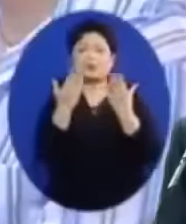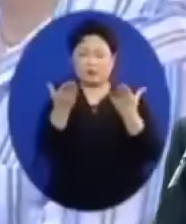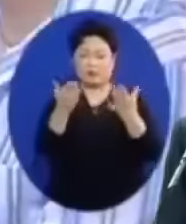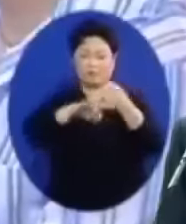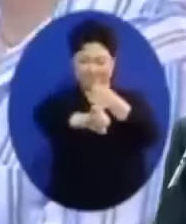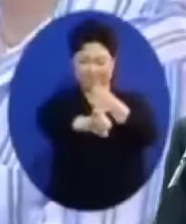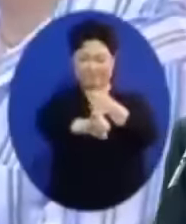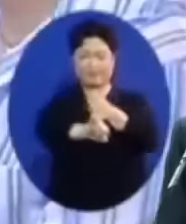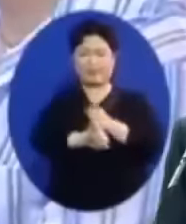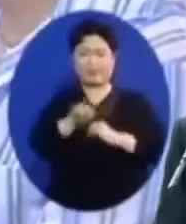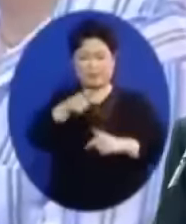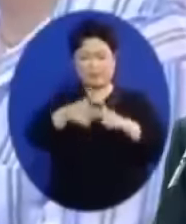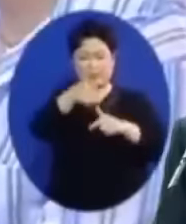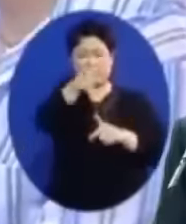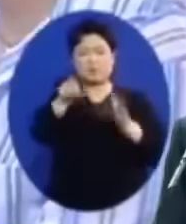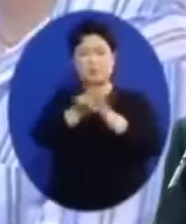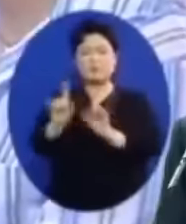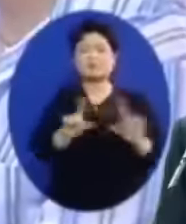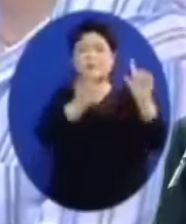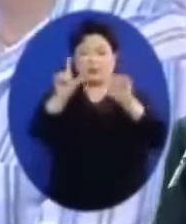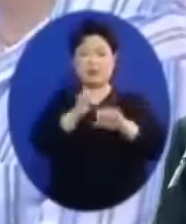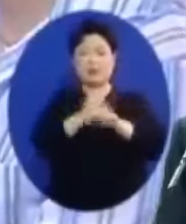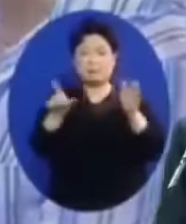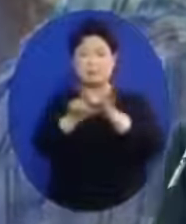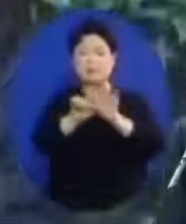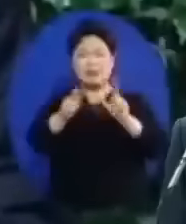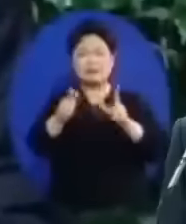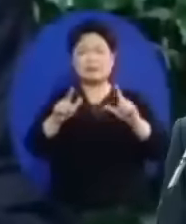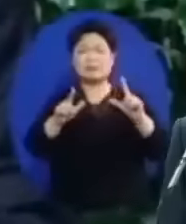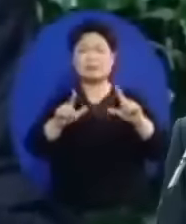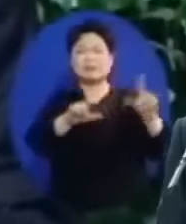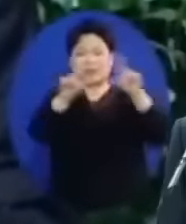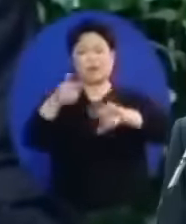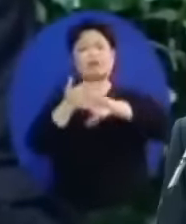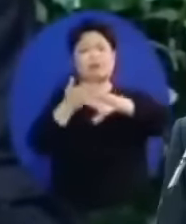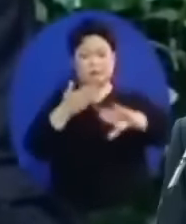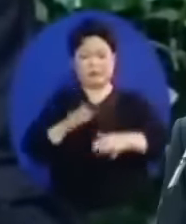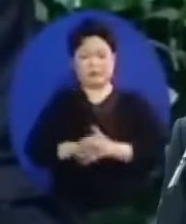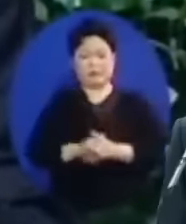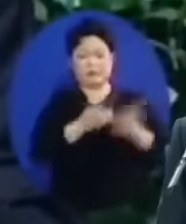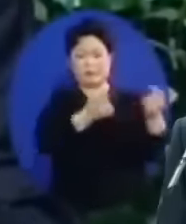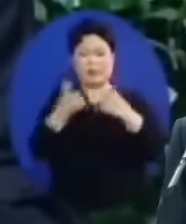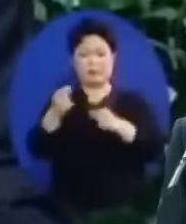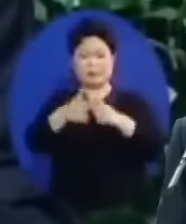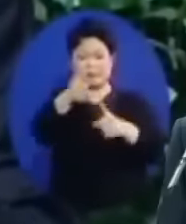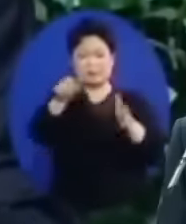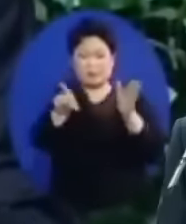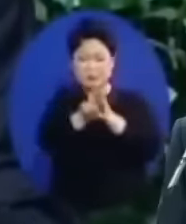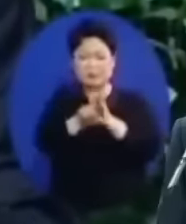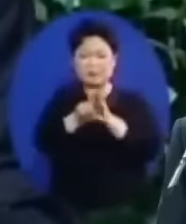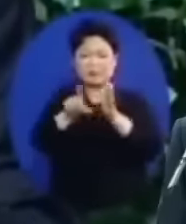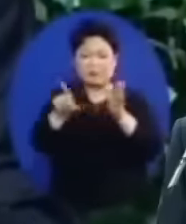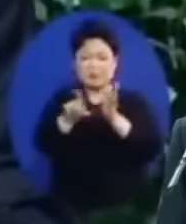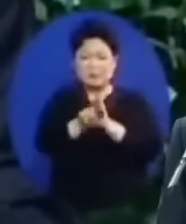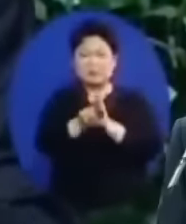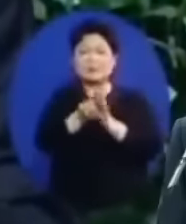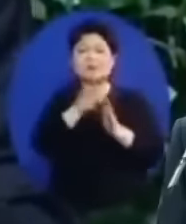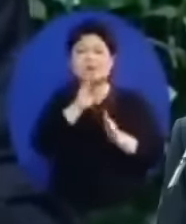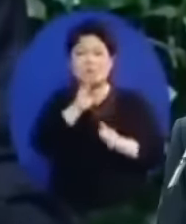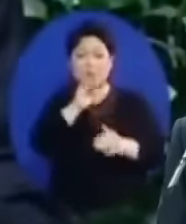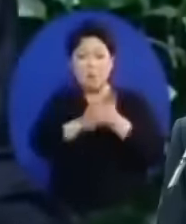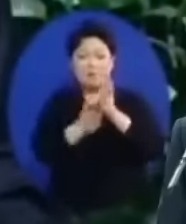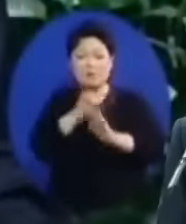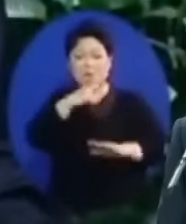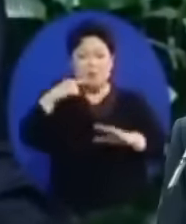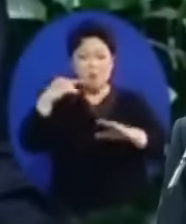것입니다. 이것이 예수 믿는 생활과 안 믿는 생활의 다른 점인 것입니다. 이와 같은 예수 믿는 신앙의 은혜가 없는